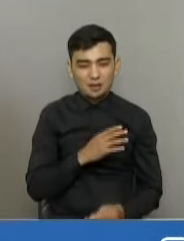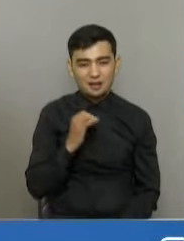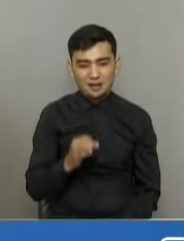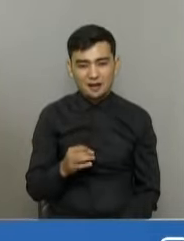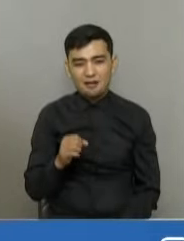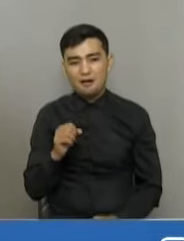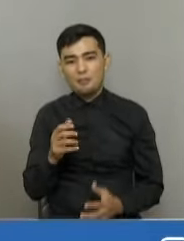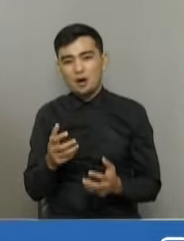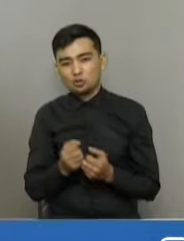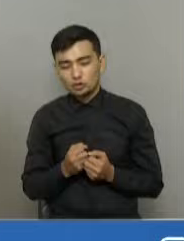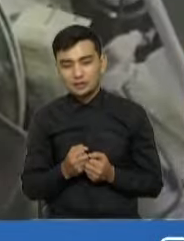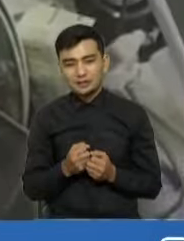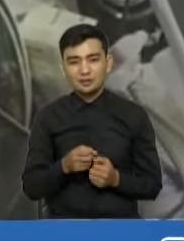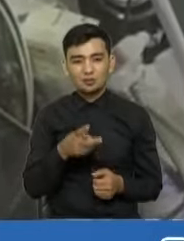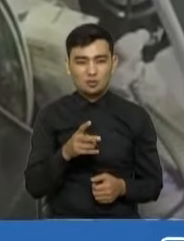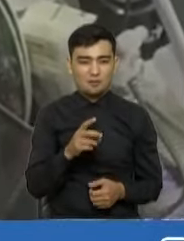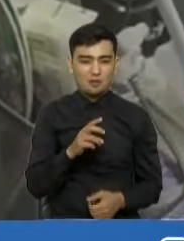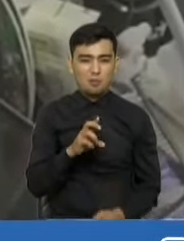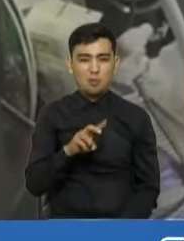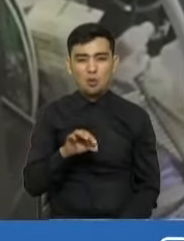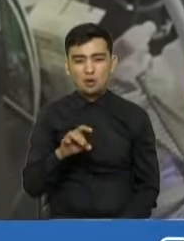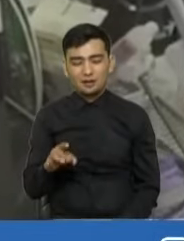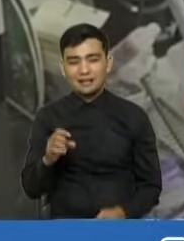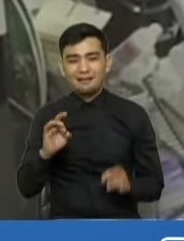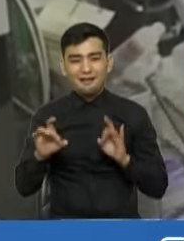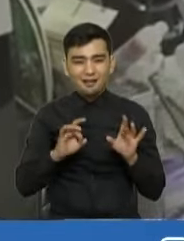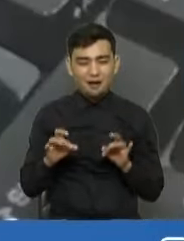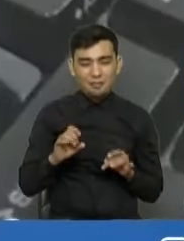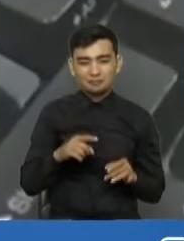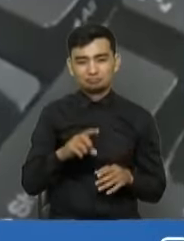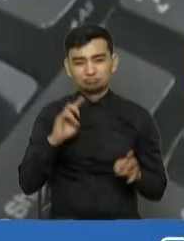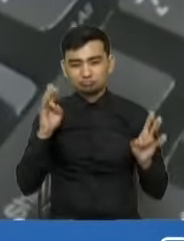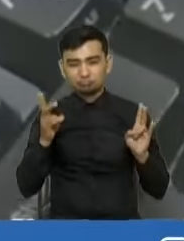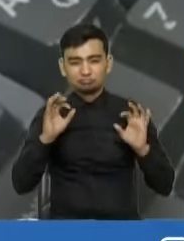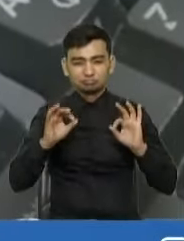однозначно получить прибыль пока могут только блогеры, рекламирующие раскрученного хомяка.